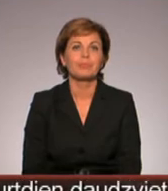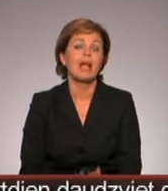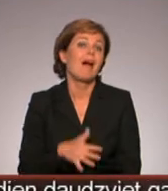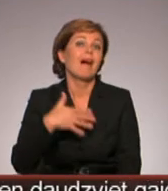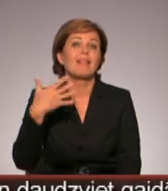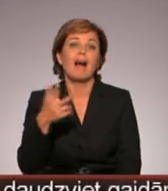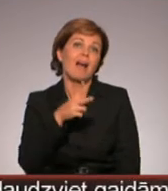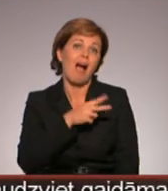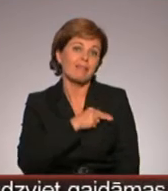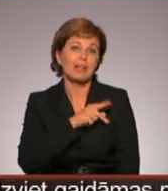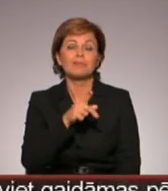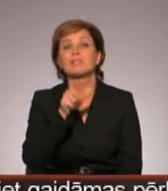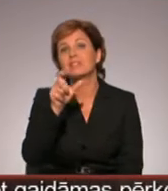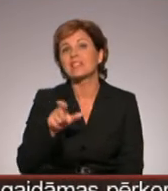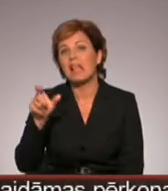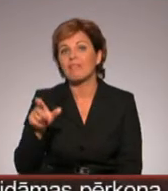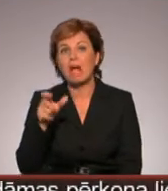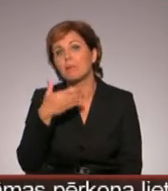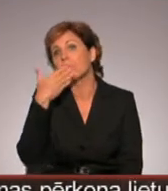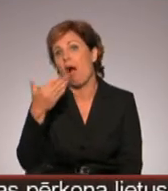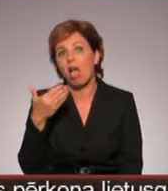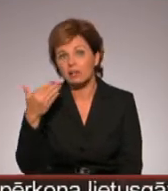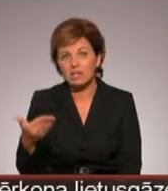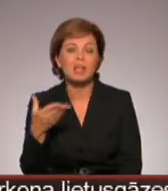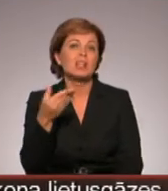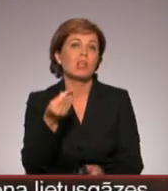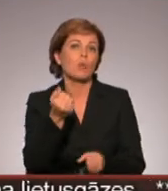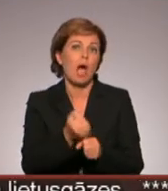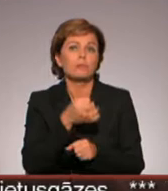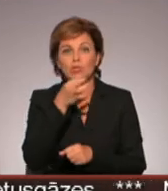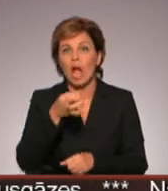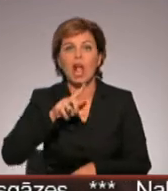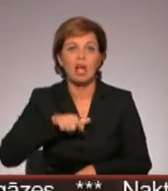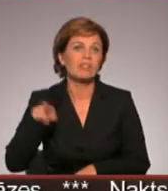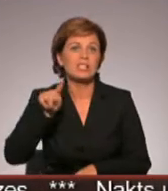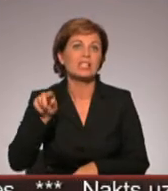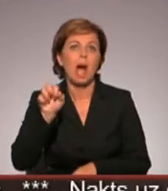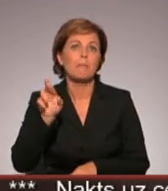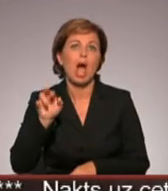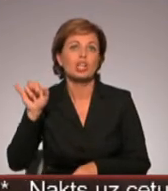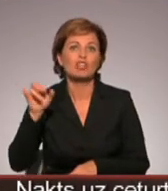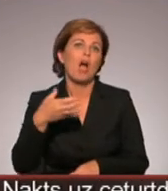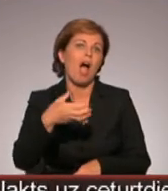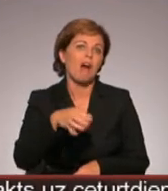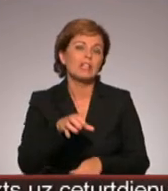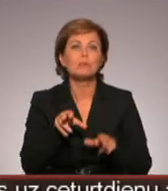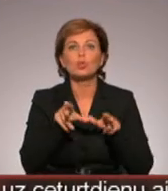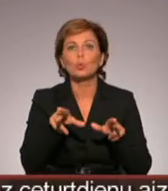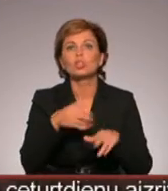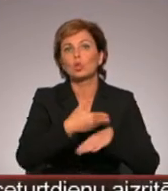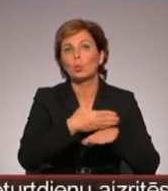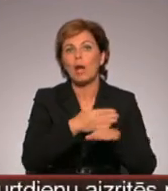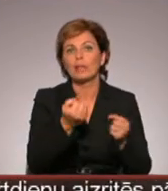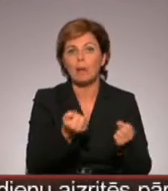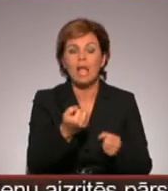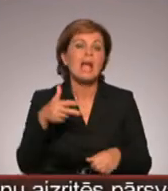lielākais gandrījums ir cilvēku paldies tā par savu darbu saka latvijas samariešu apvienības skrundas nodaļas darbinieces jau